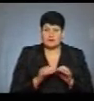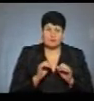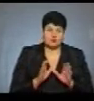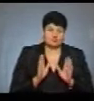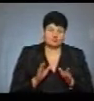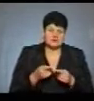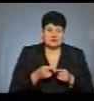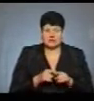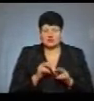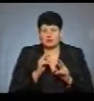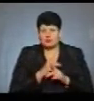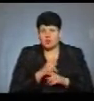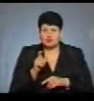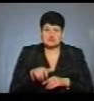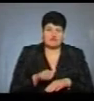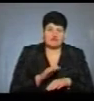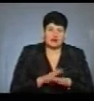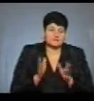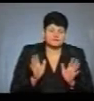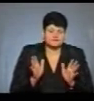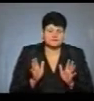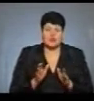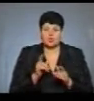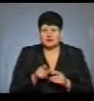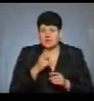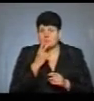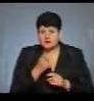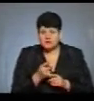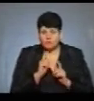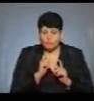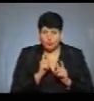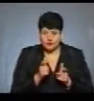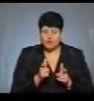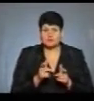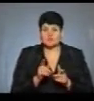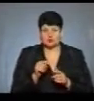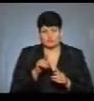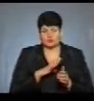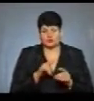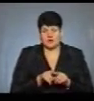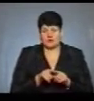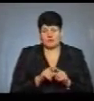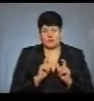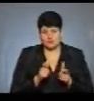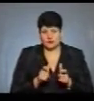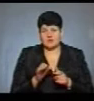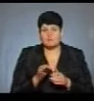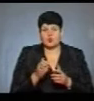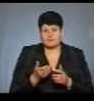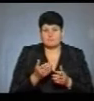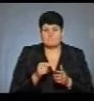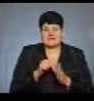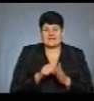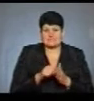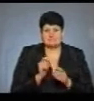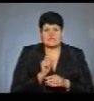якісь технічні помилки, чи людський фактор, людина бачить повідомлення, так як на субсидії, щоб було повідомлення на призначення готівкової пільги. І